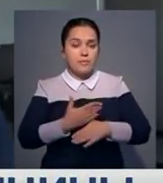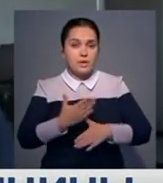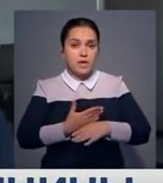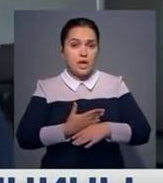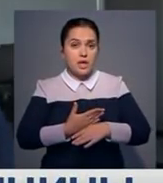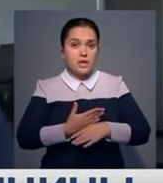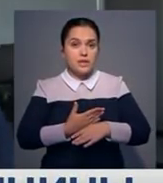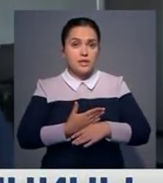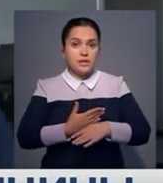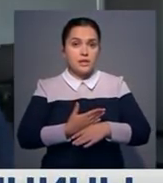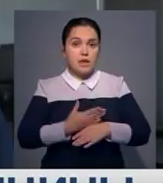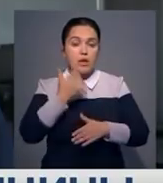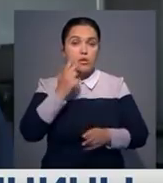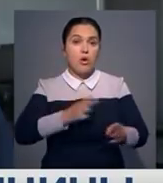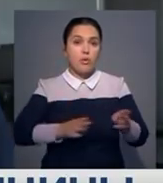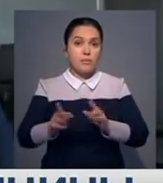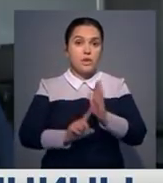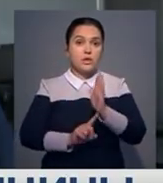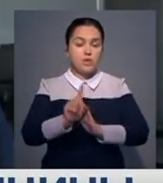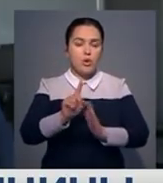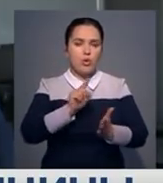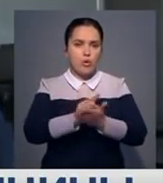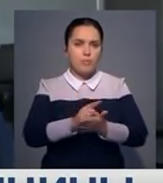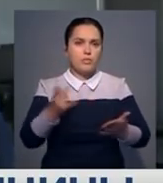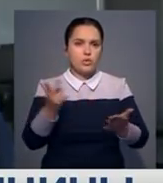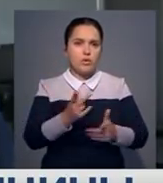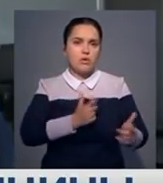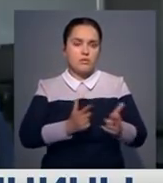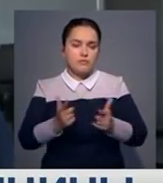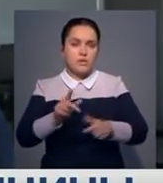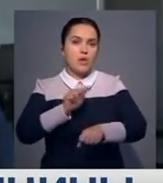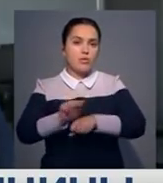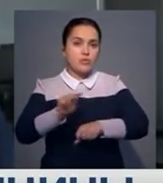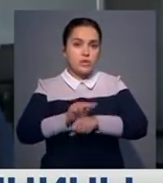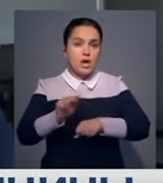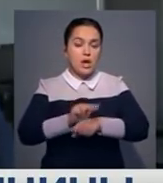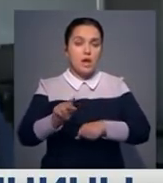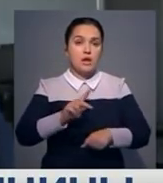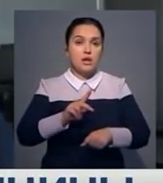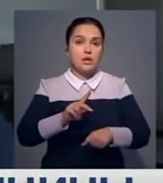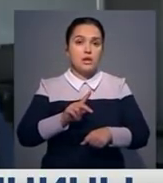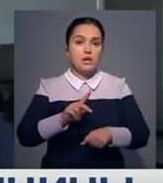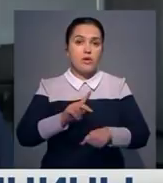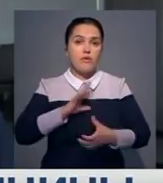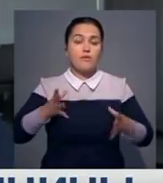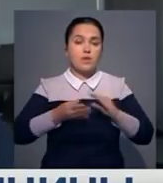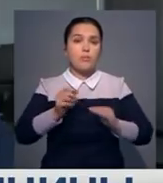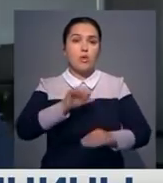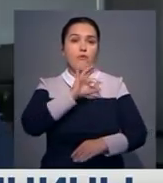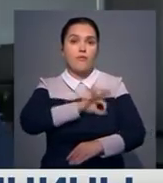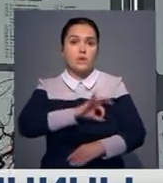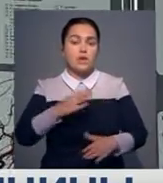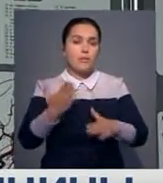чем выполнить здесь операцию, шел длительный подготовительный период. Я думаю, да, все могут воспользоваться этой помощью теперь